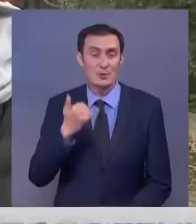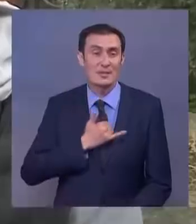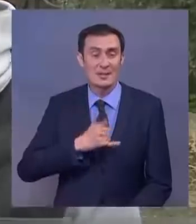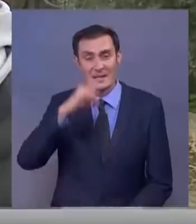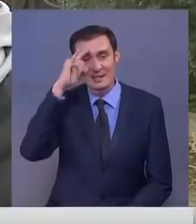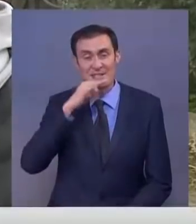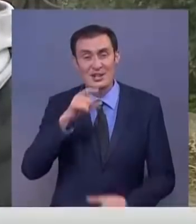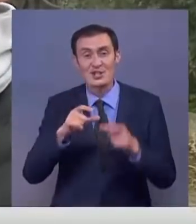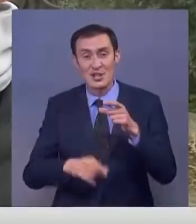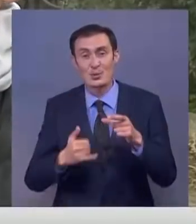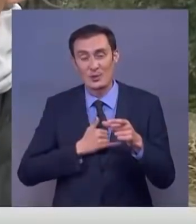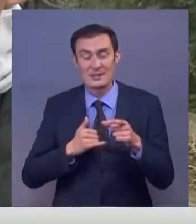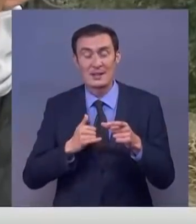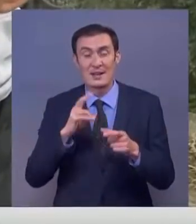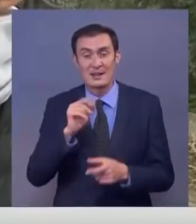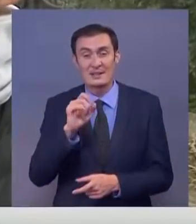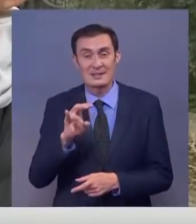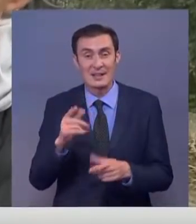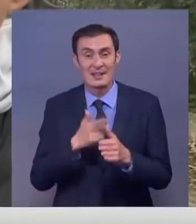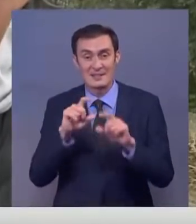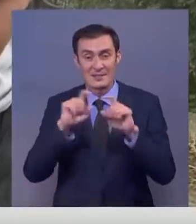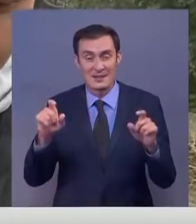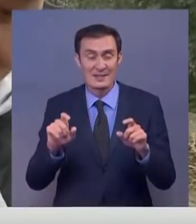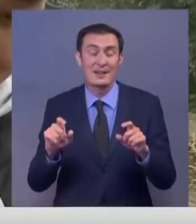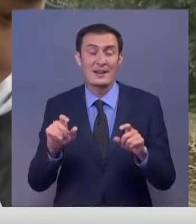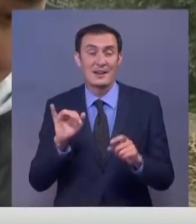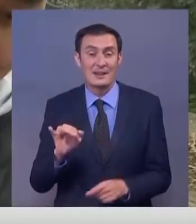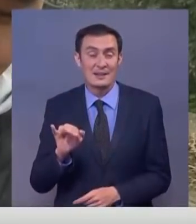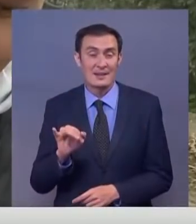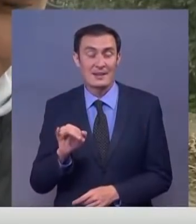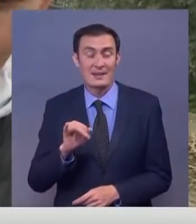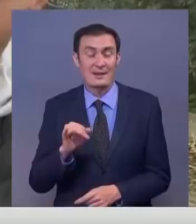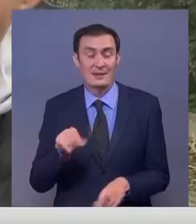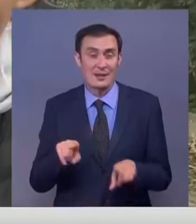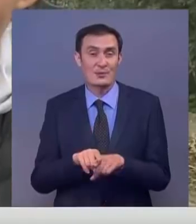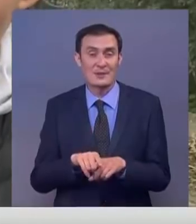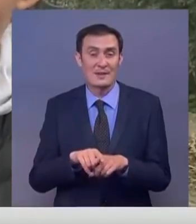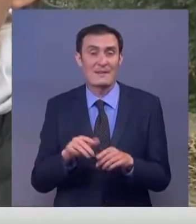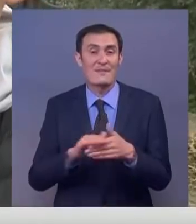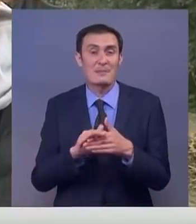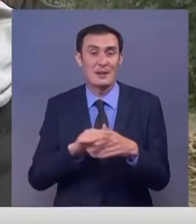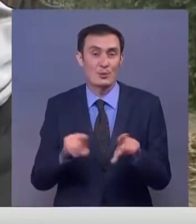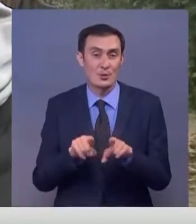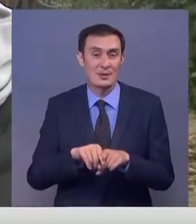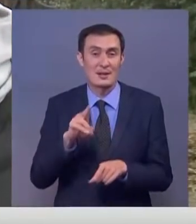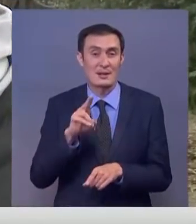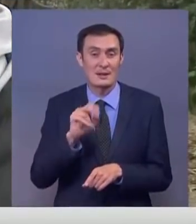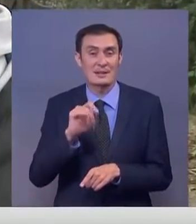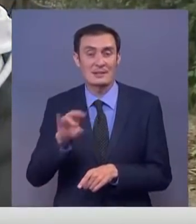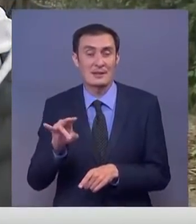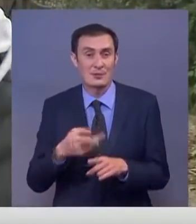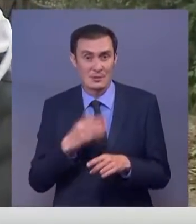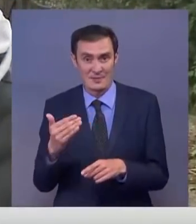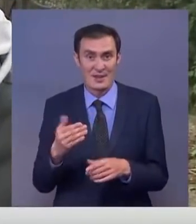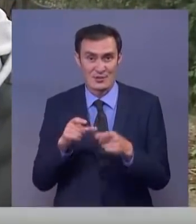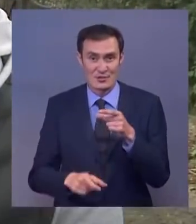казахстанской шахте же работаем на казахстанской. И вот у меня фамилия Казахстан. Они мне говорят, это же